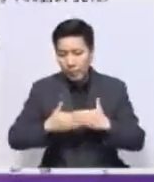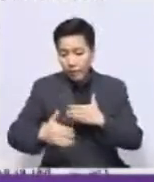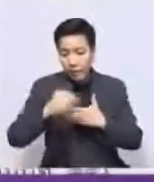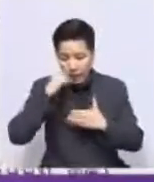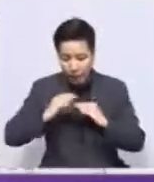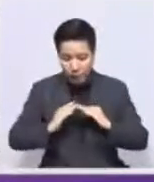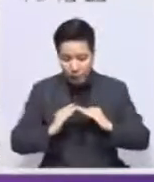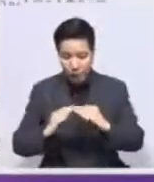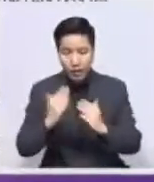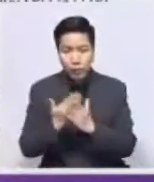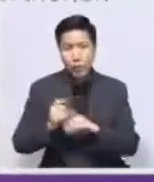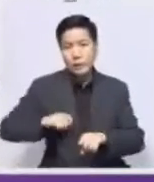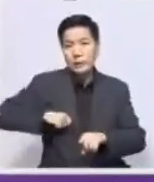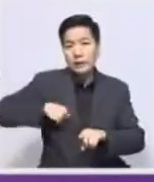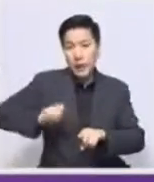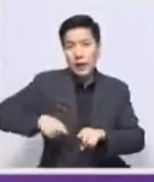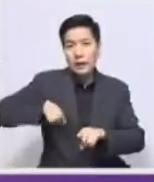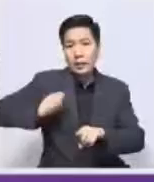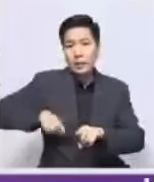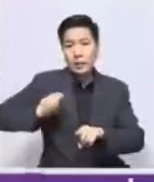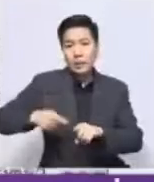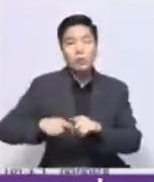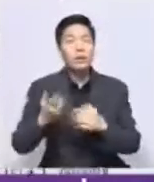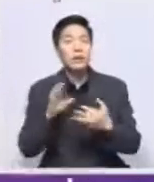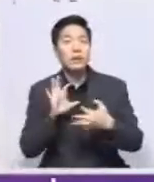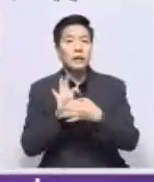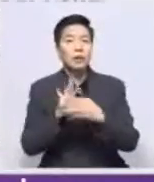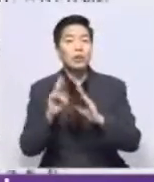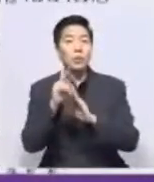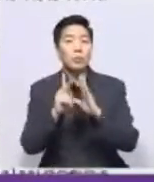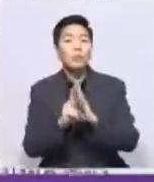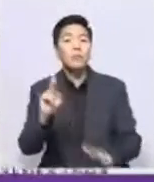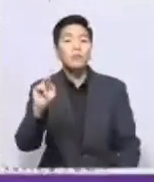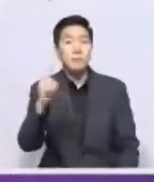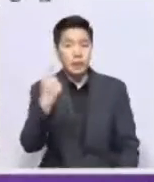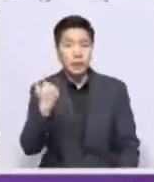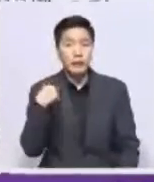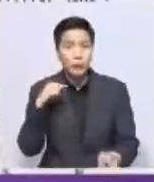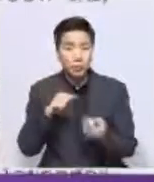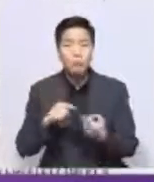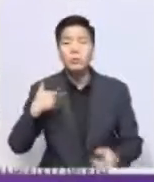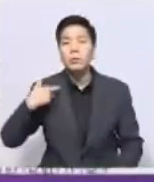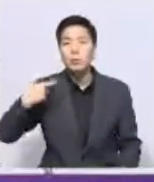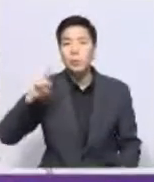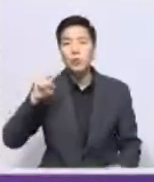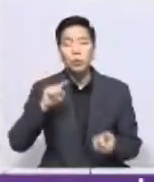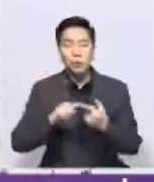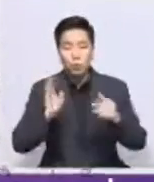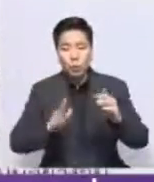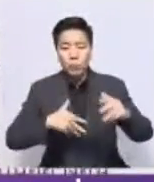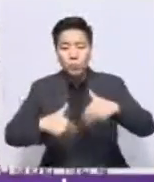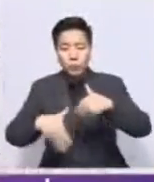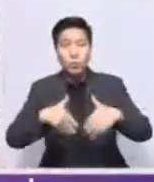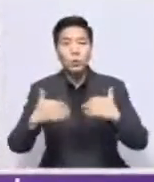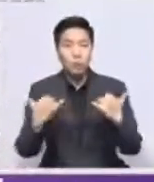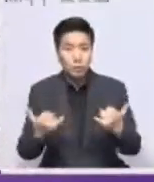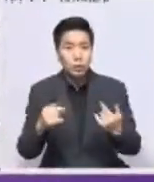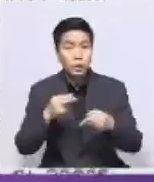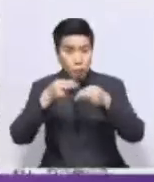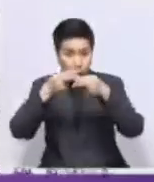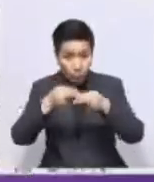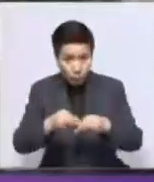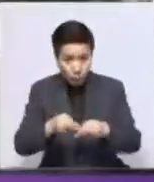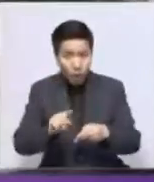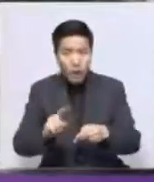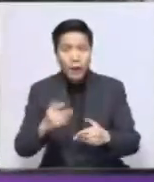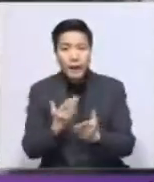น้ำต้องจ่ายเป็นรายปีให้สอดคล้องกับกฎหมายฉบับใหม่ที่จะเป็นประโยชน์ต่อประชาชนมากขึ้นโดยเฉพาะการย